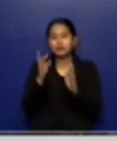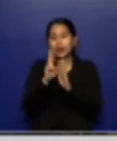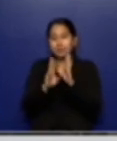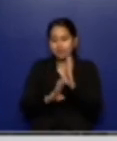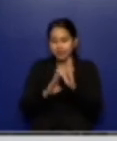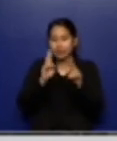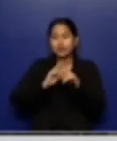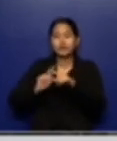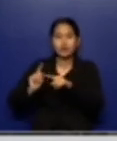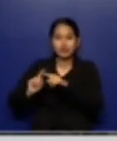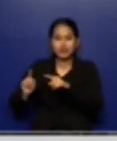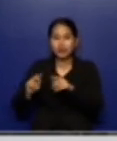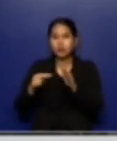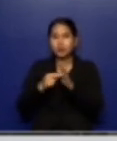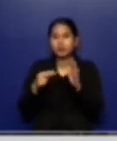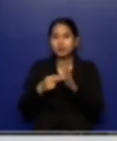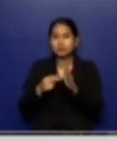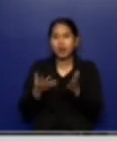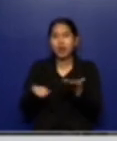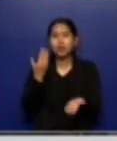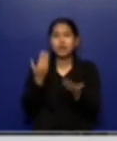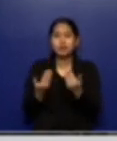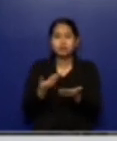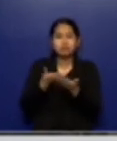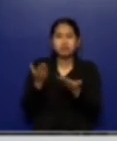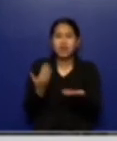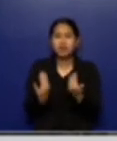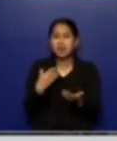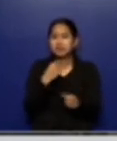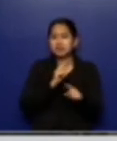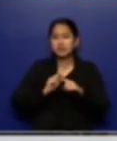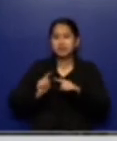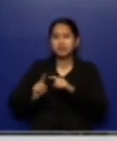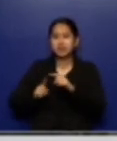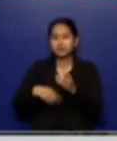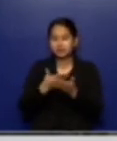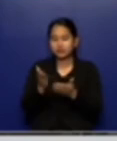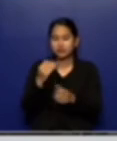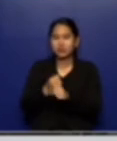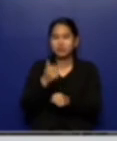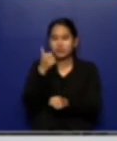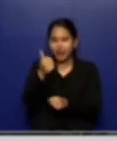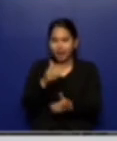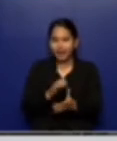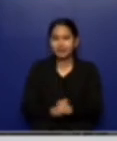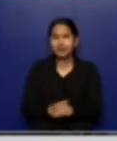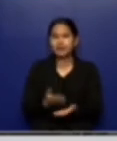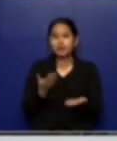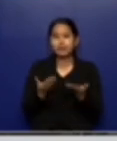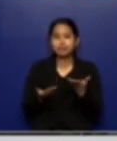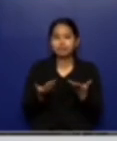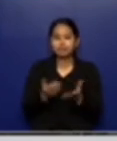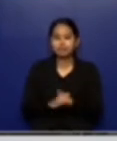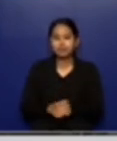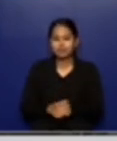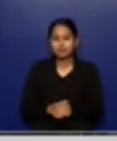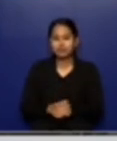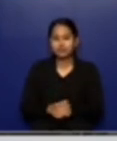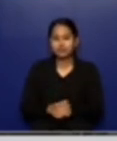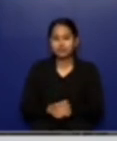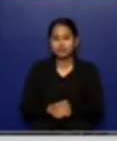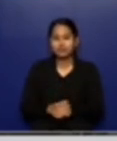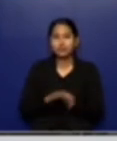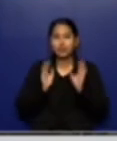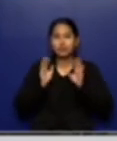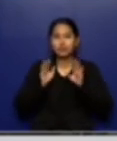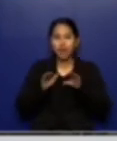ที่จะมาจับตรงนี้เขาจะซื้ออะไรก็แล้วแต่ซื้อได้ทุกอย่างไม้จิ้มฟันยันเรือรบถ้าเขาซื้อได้นะครับอันนี้ก็อยากจะ